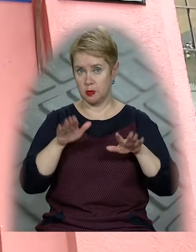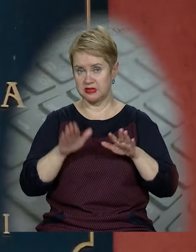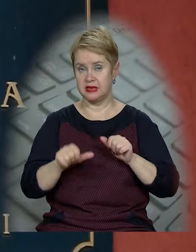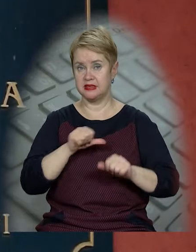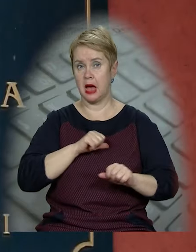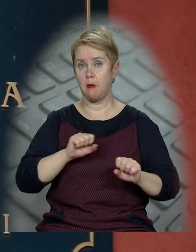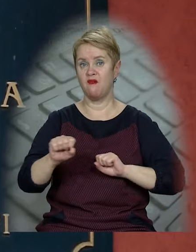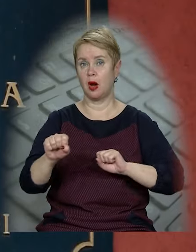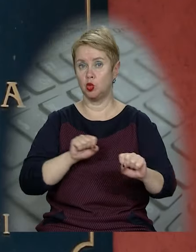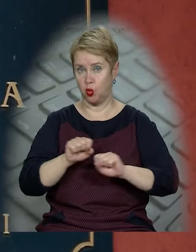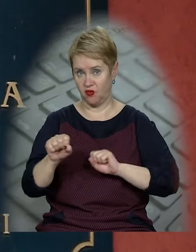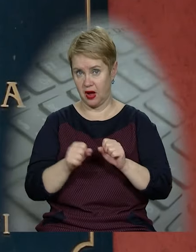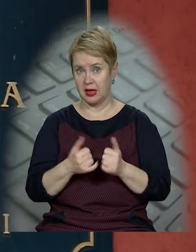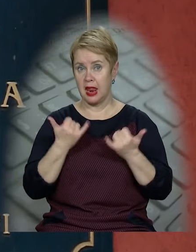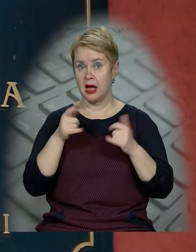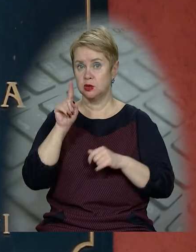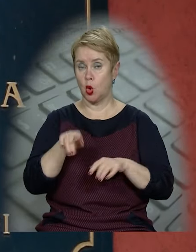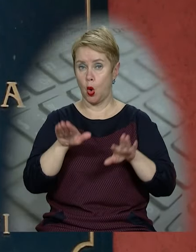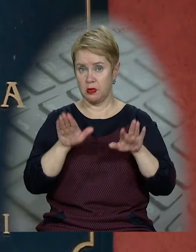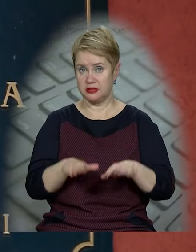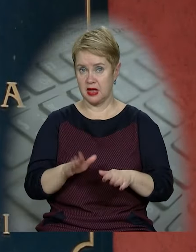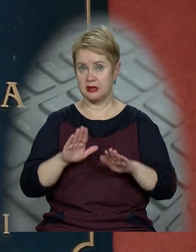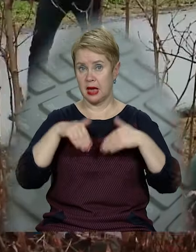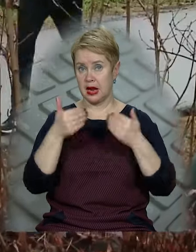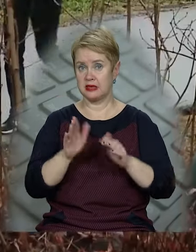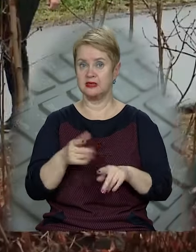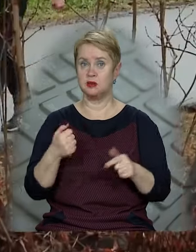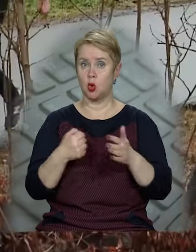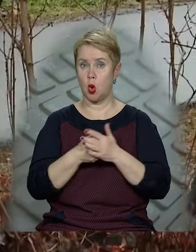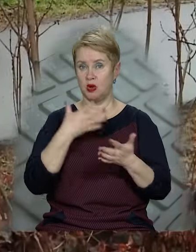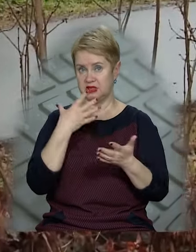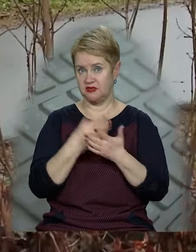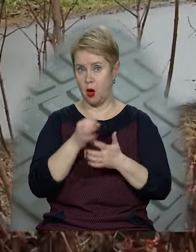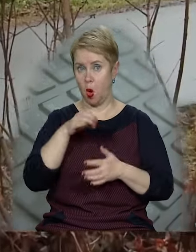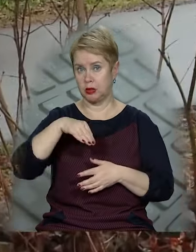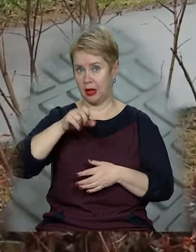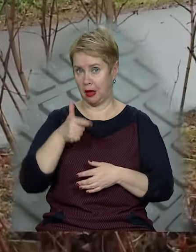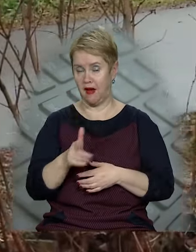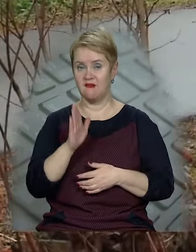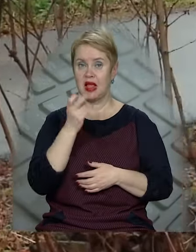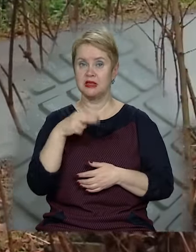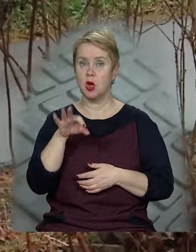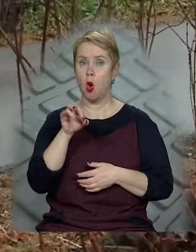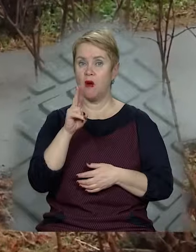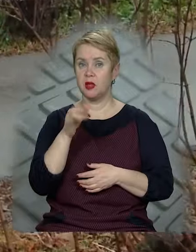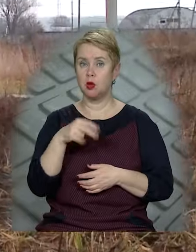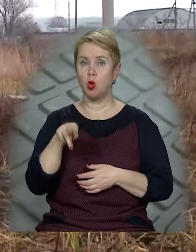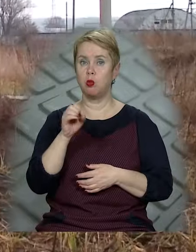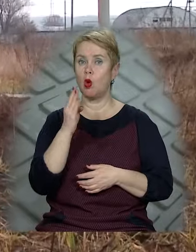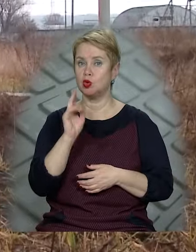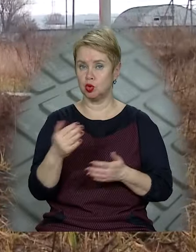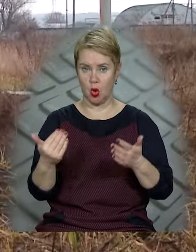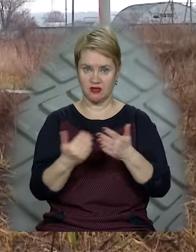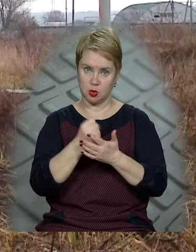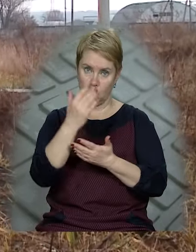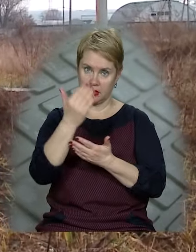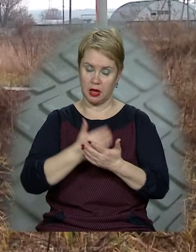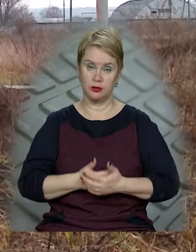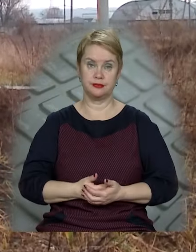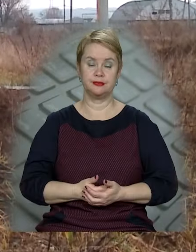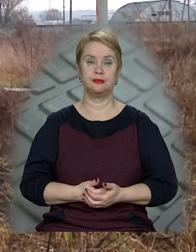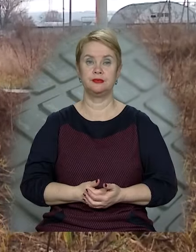місцевого самоврядування. Для цього місцевим радять звернутися до своєї ОТГ. Владислав Авдієнко, Єгор Любарщук. Новини